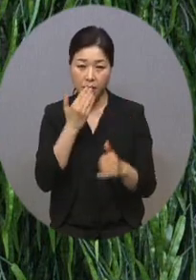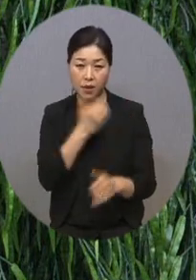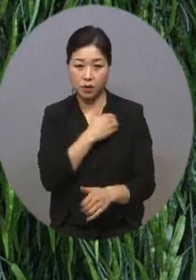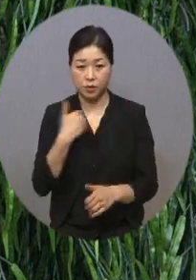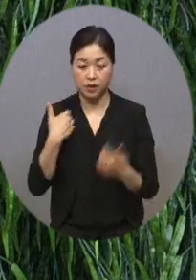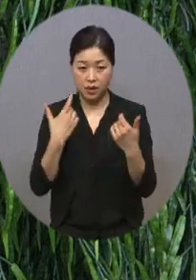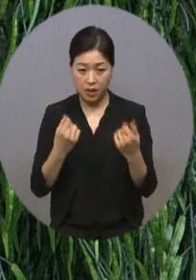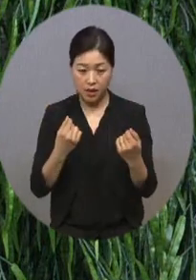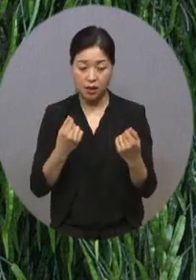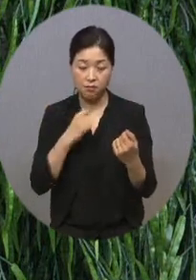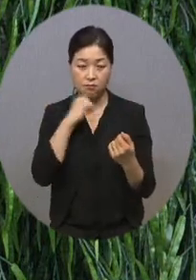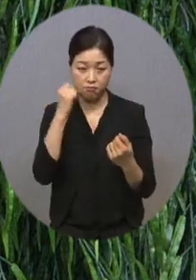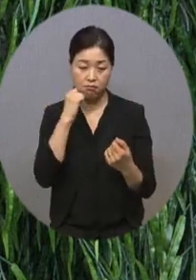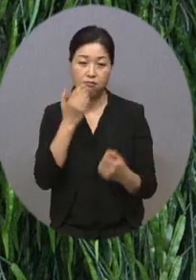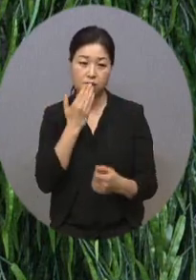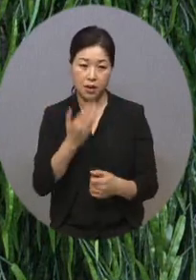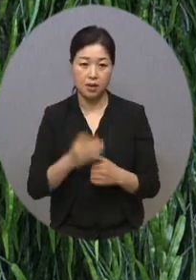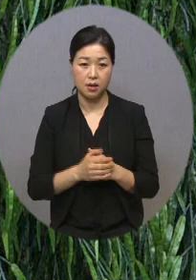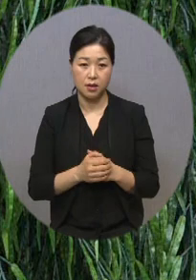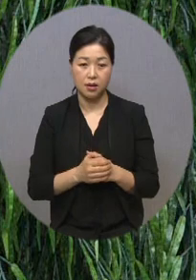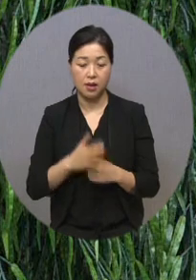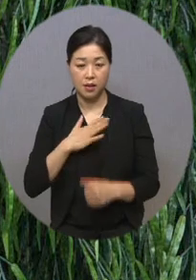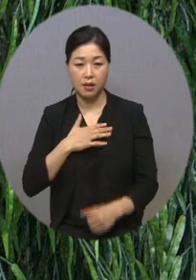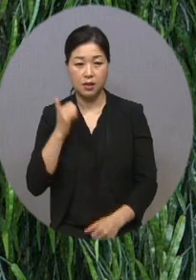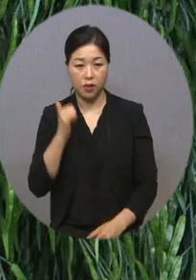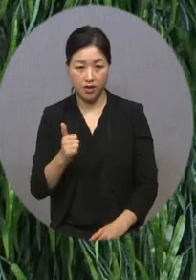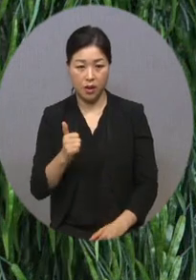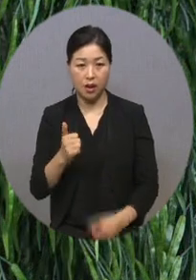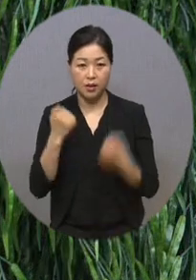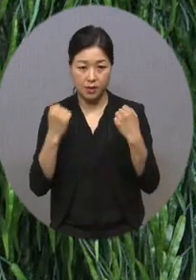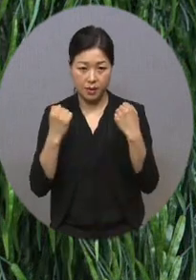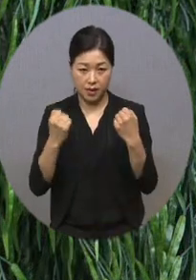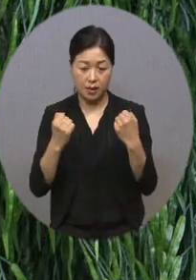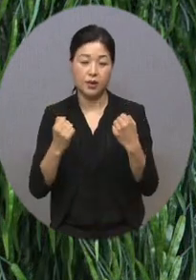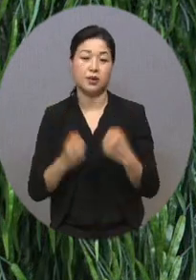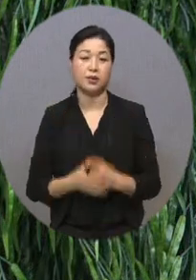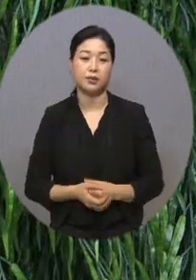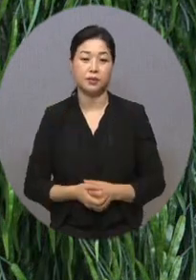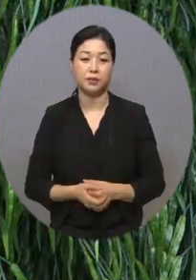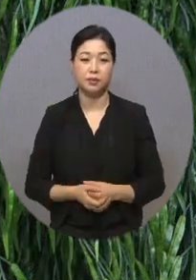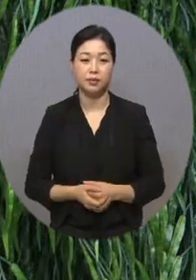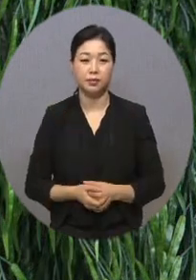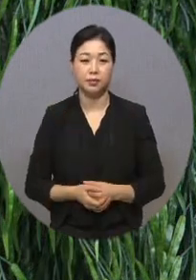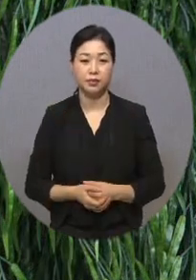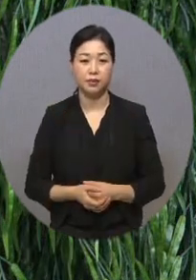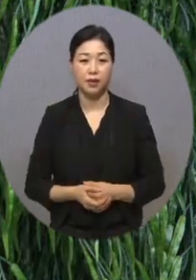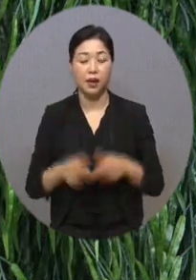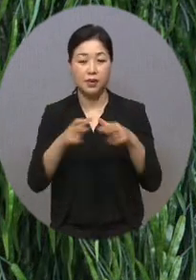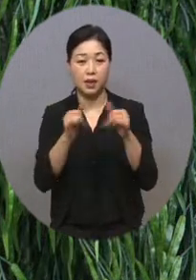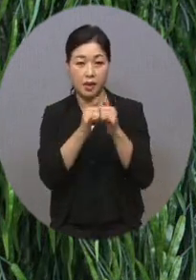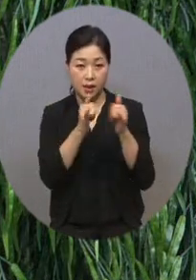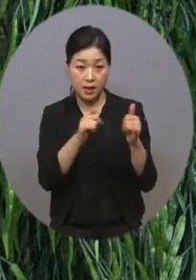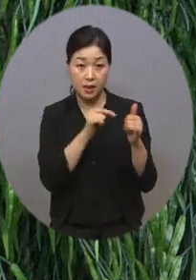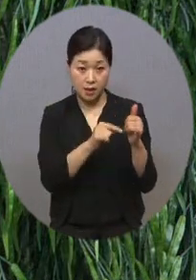된다 그리고 나는 최고다 아자아자 저희